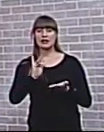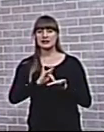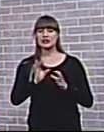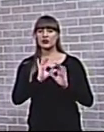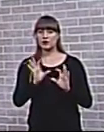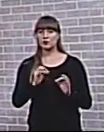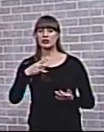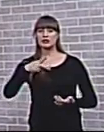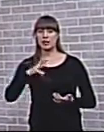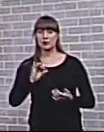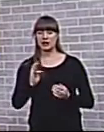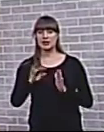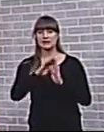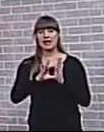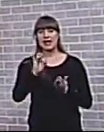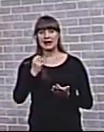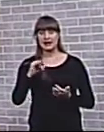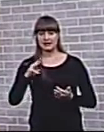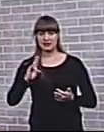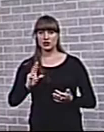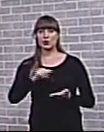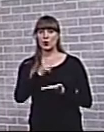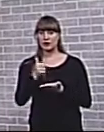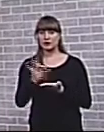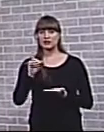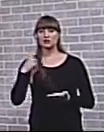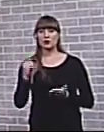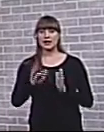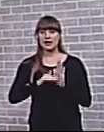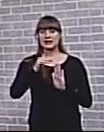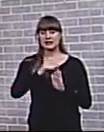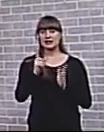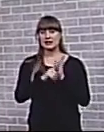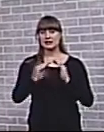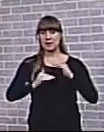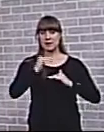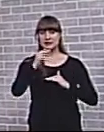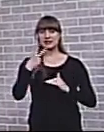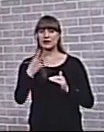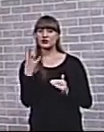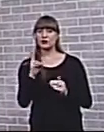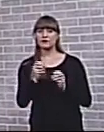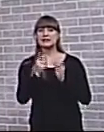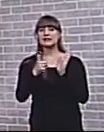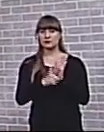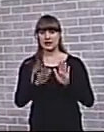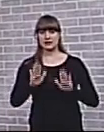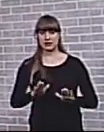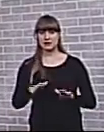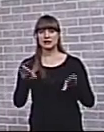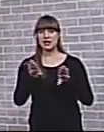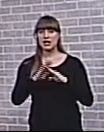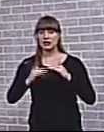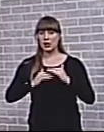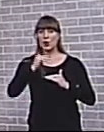информационных коммуникаций «Рейтинг», у главы Ростовской области скачок сразу на 7 позиций, с 24 на 17 место. Такой подъем